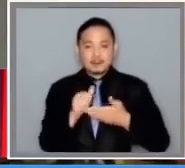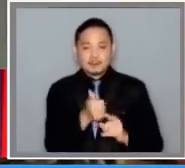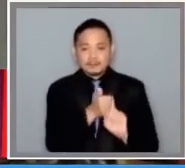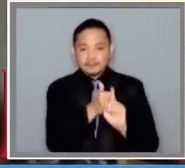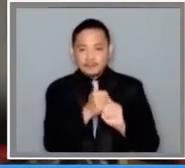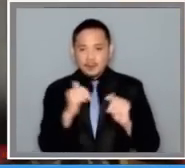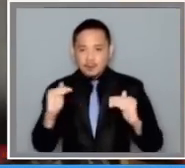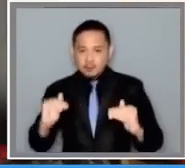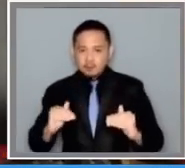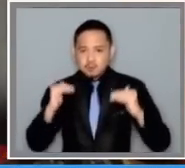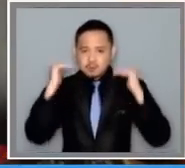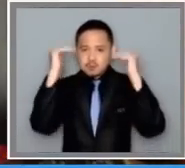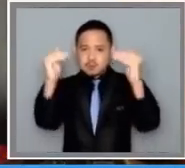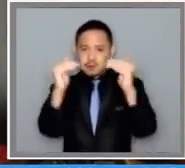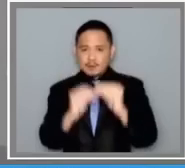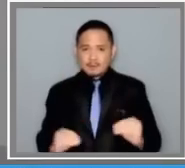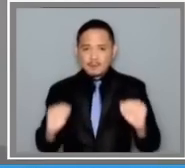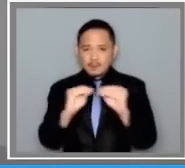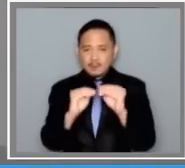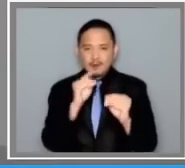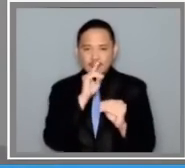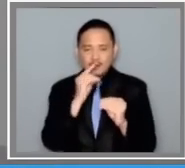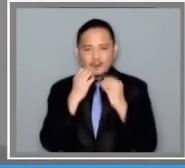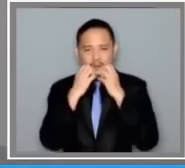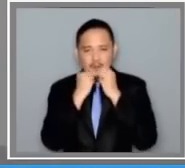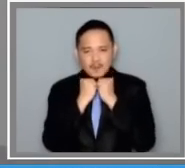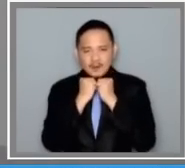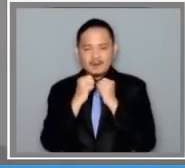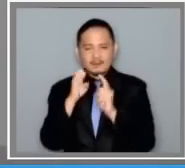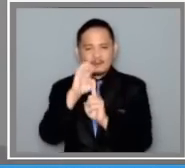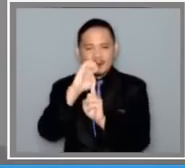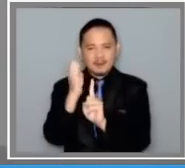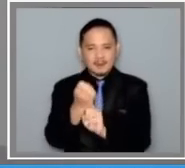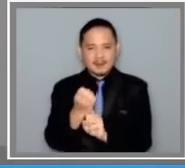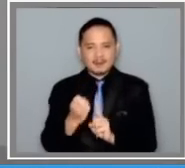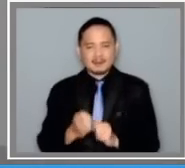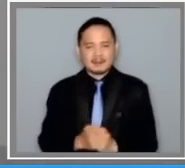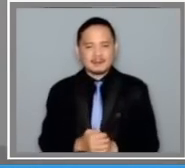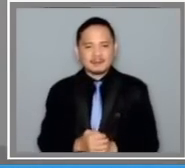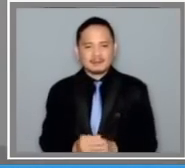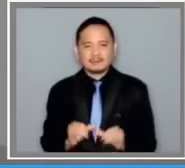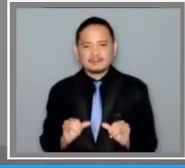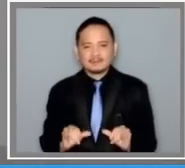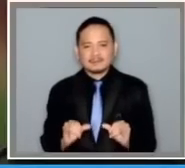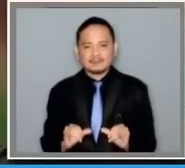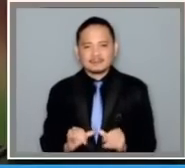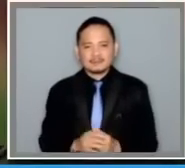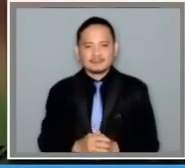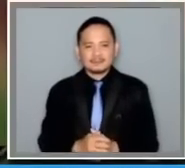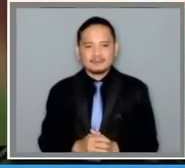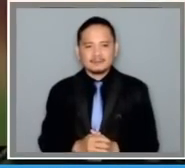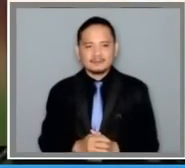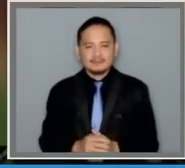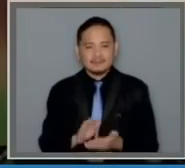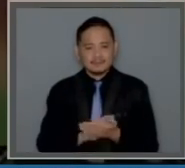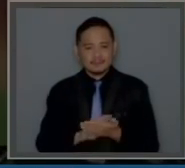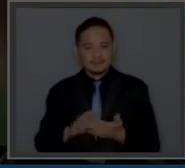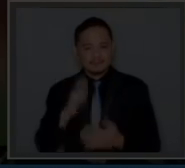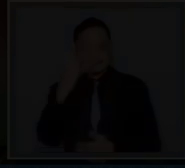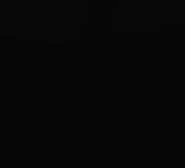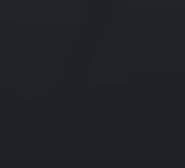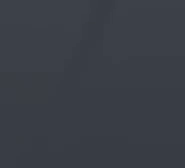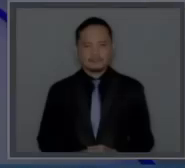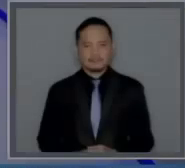ba? Eco-friendly pa. Galing, pinapatan mo talaga yung wow! Wow! Galing, galing. Ayan.